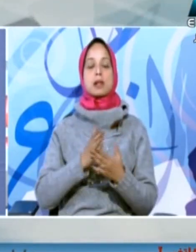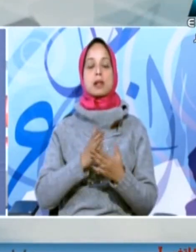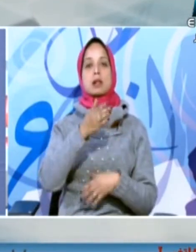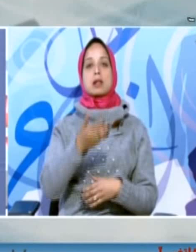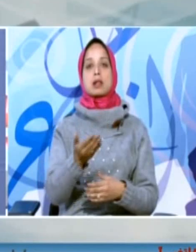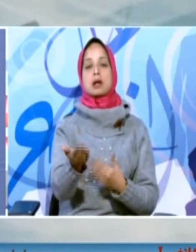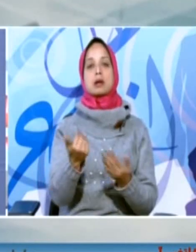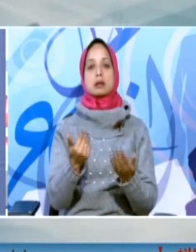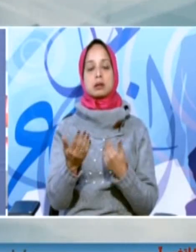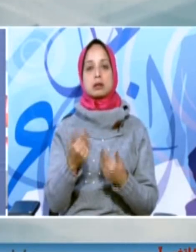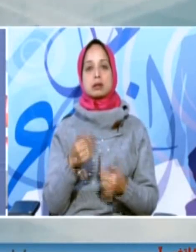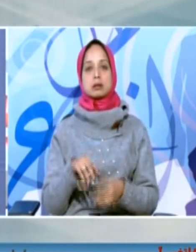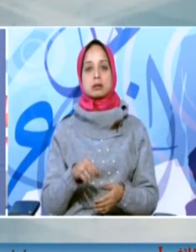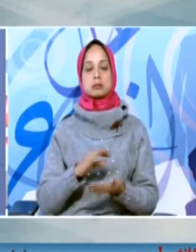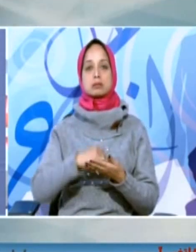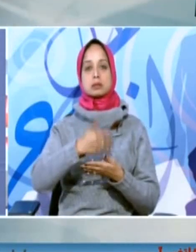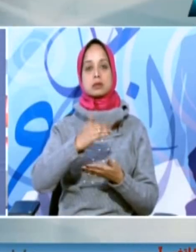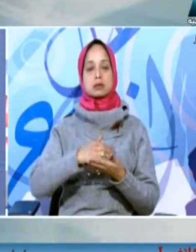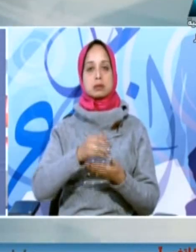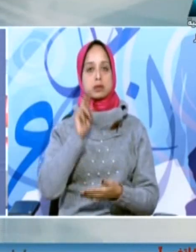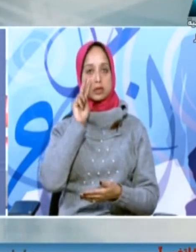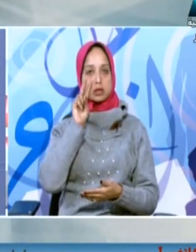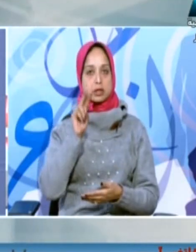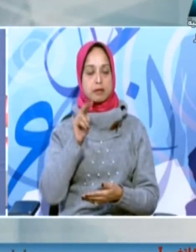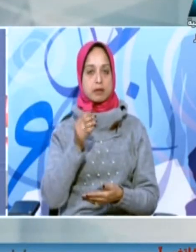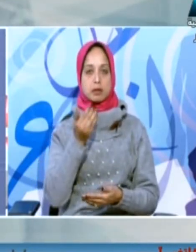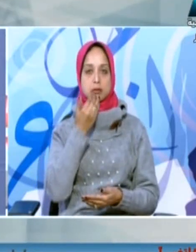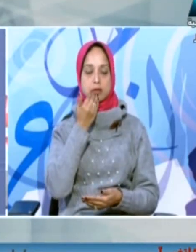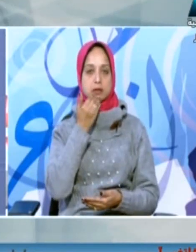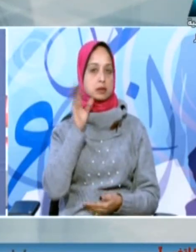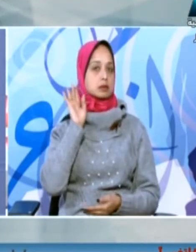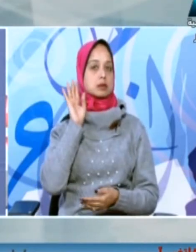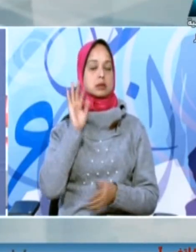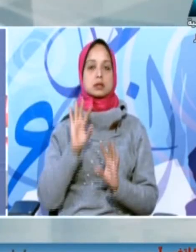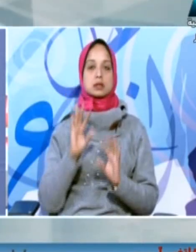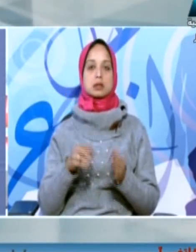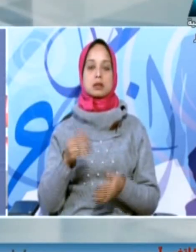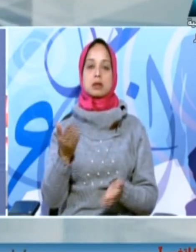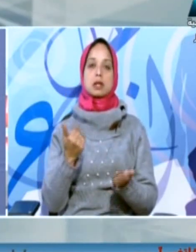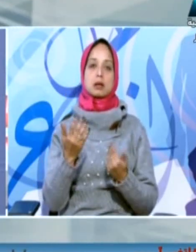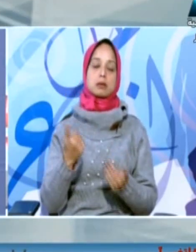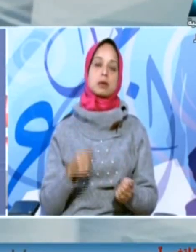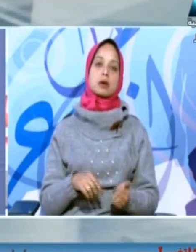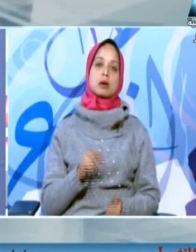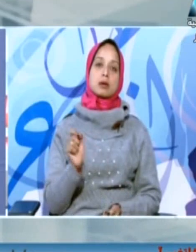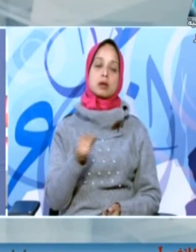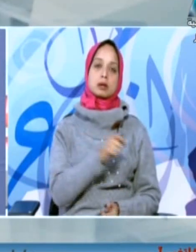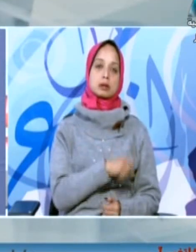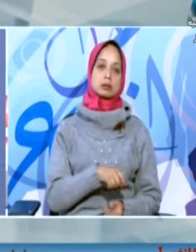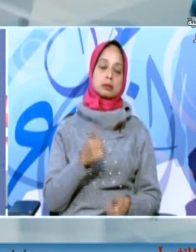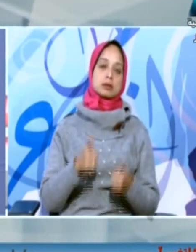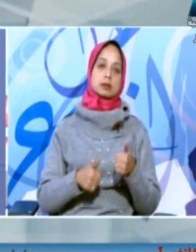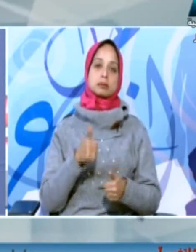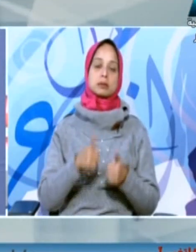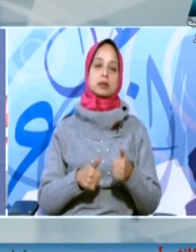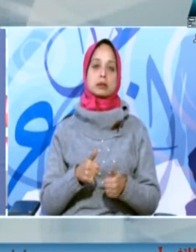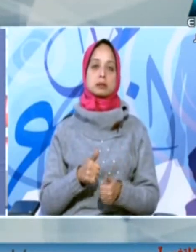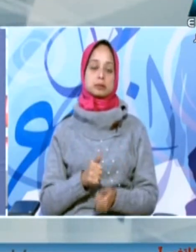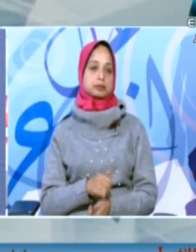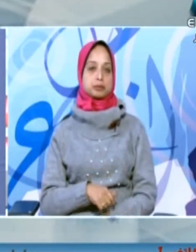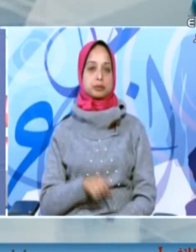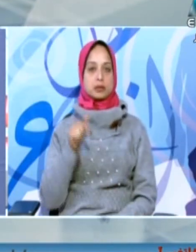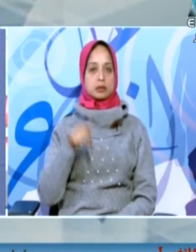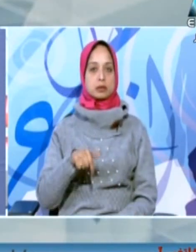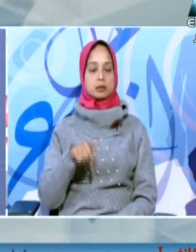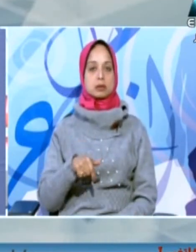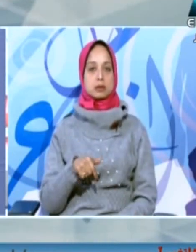وجابه في الامتحان. انت معايا؟ معاك. معاك كتاب المدرسه يا محمود؟ مكتب المدرسه بس القديم حضرتك. قدامك